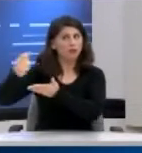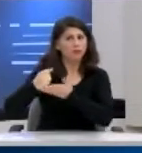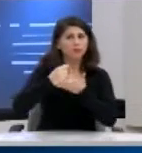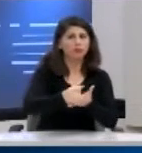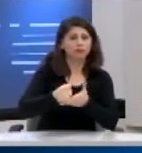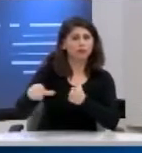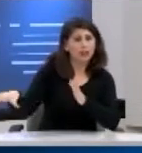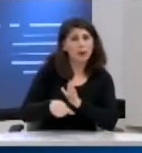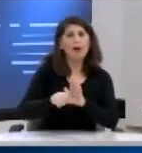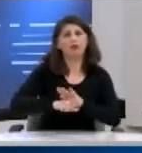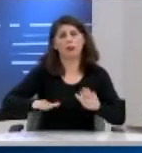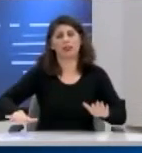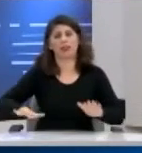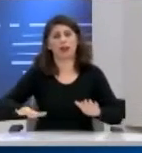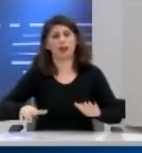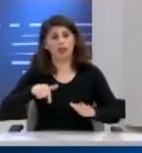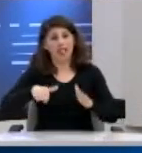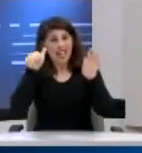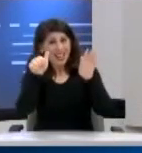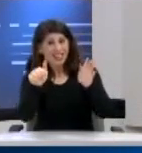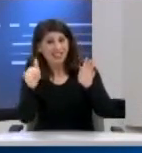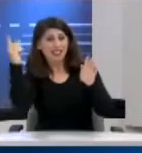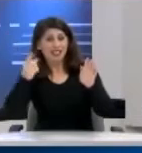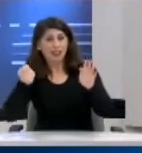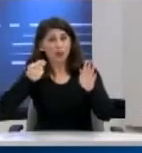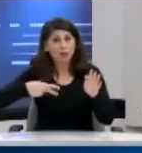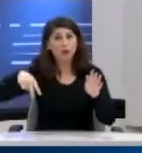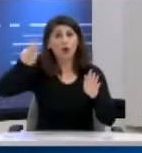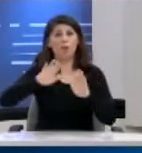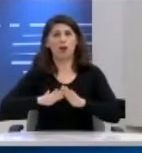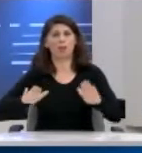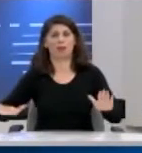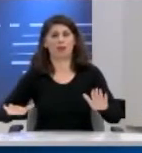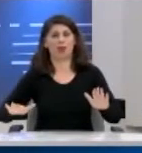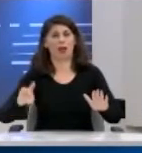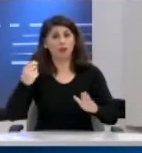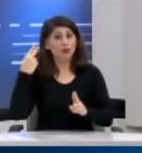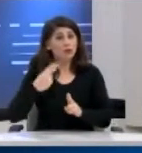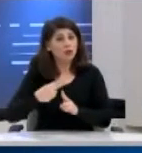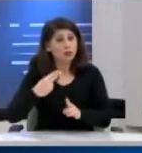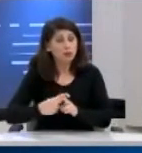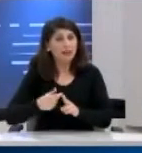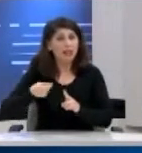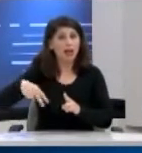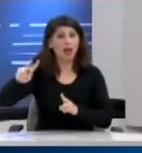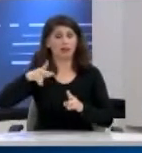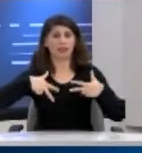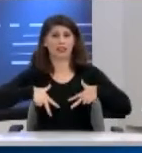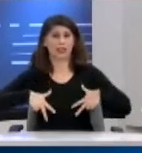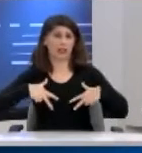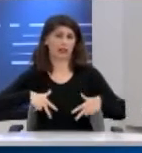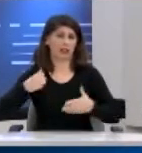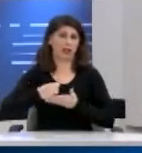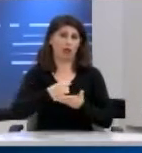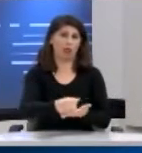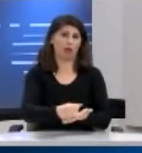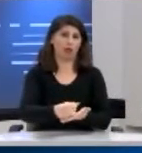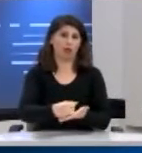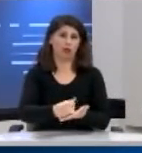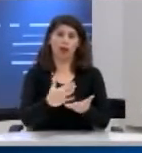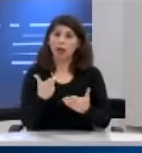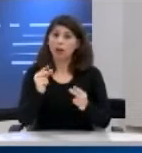Με συγχωρείτε, 60% περισσότερα παιδιά με πολύ σημαντική αύξηση της κρατικής χρηματοδότησης. Αλλά το πρόβλημα,